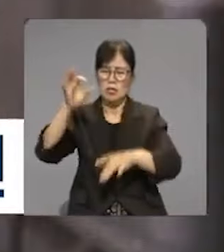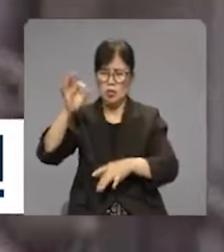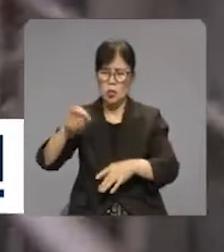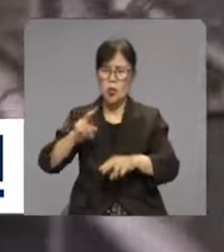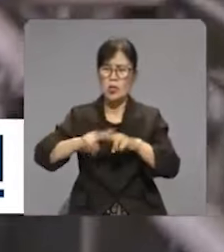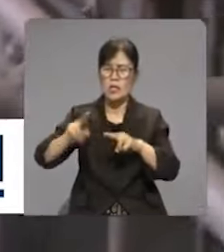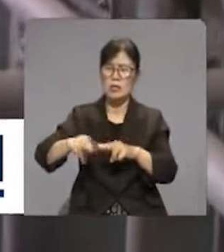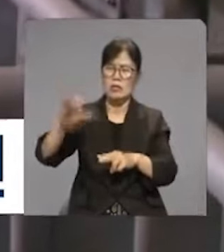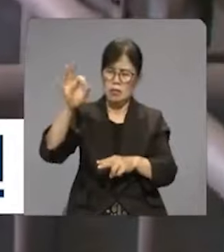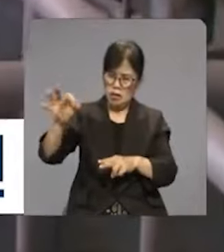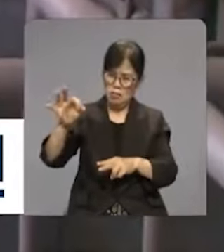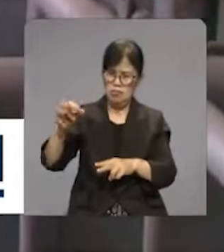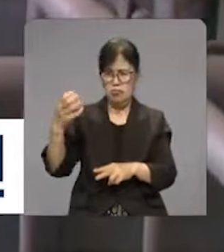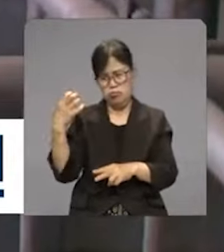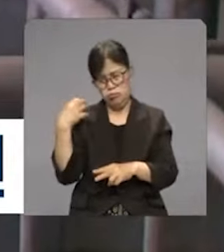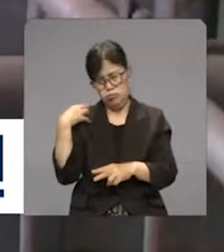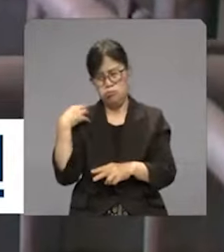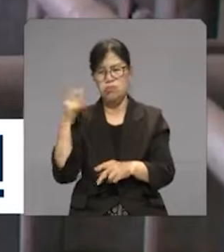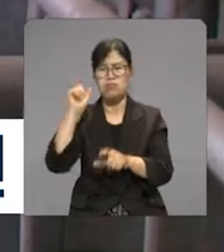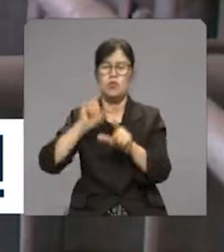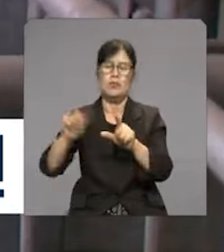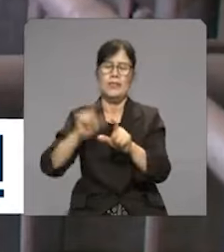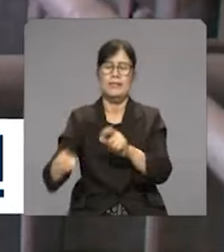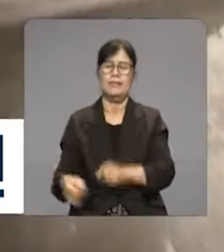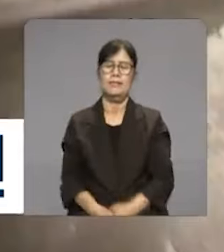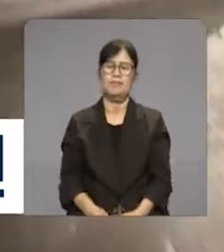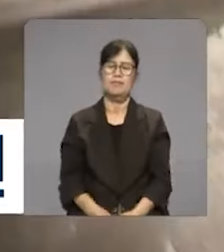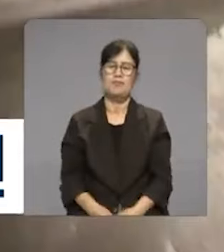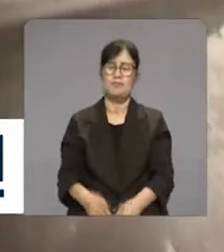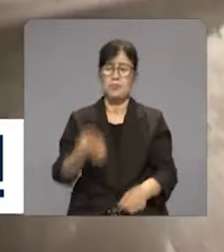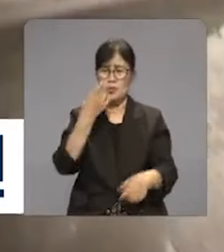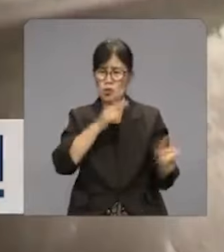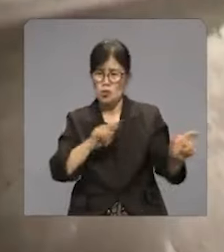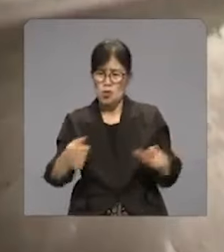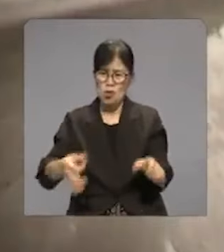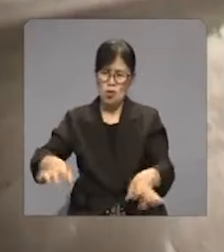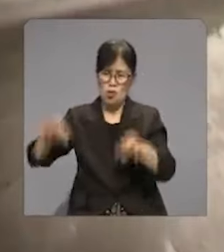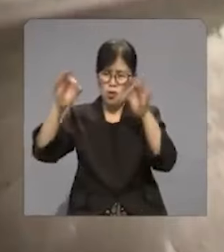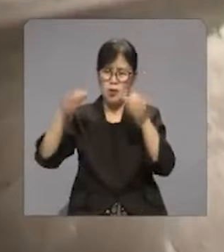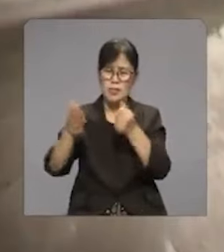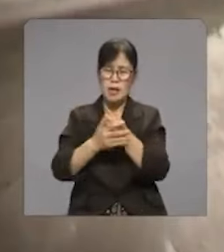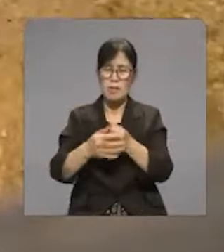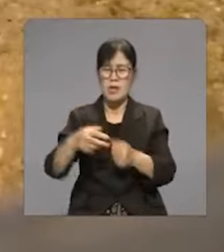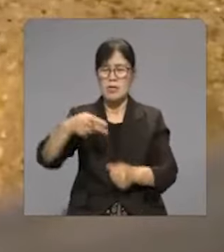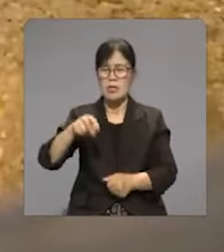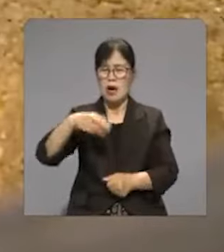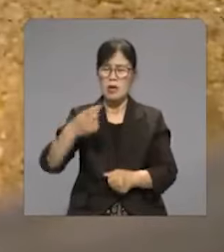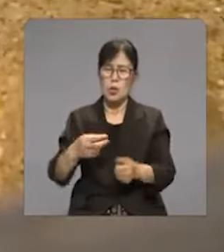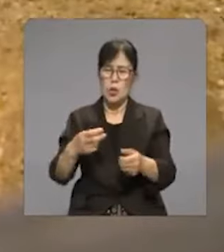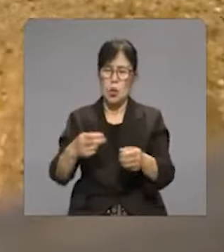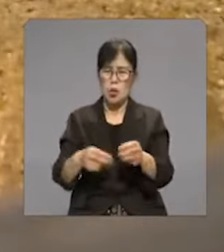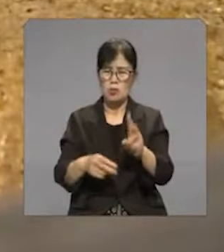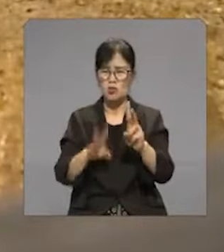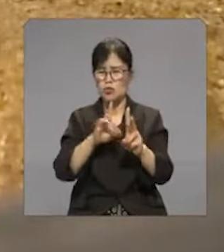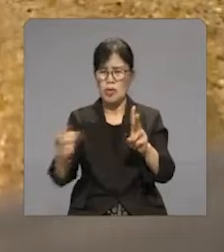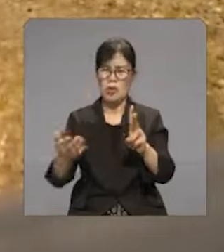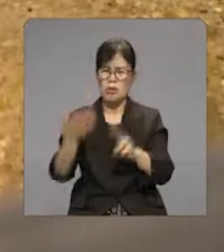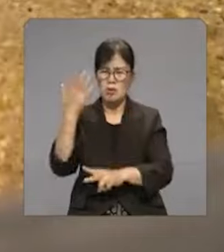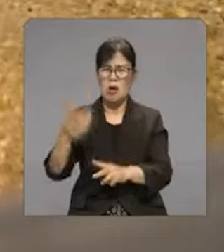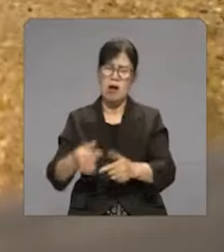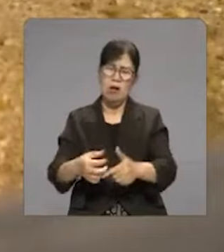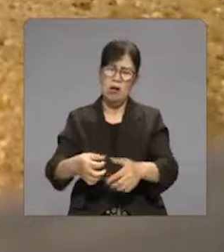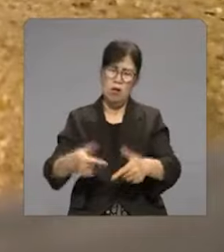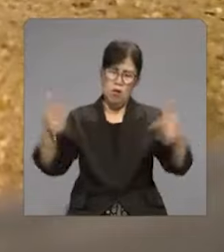기름값은 축산농가의 고민입니다. 치솟는 국제 곡물가의 여파로 사료값도 두 배 가까이 올라